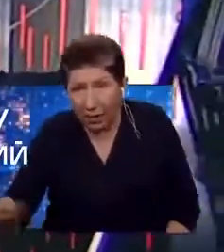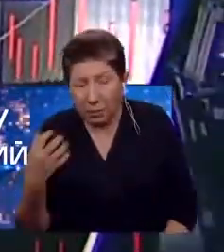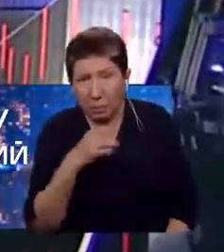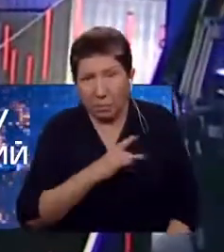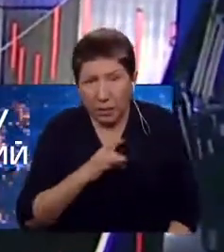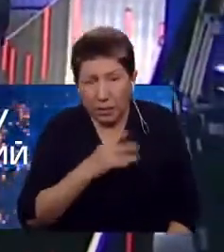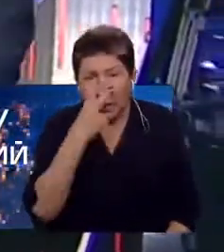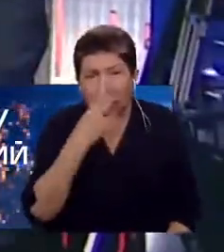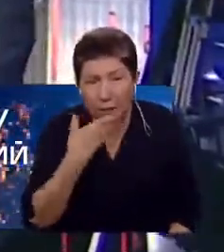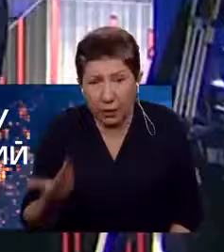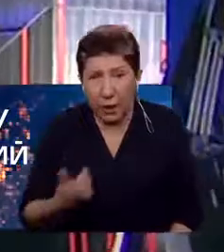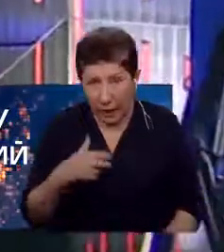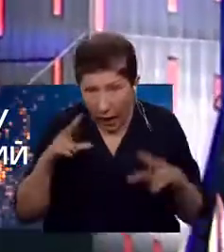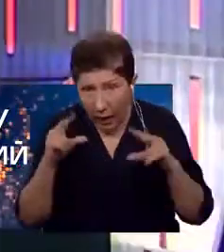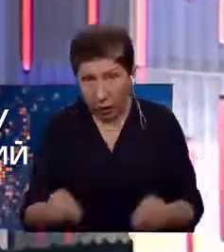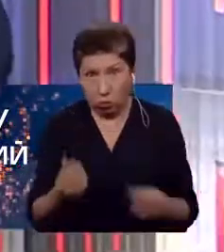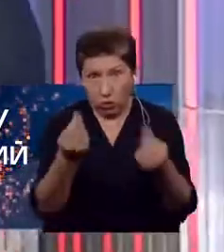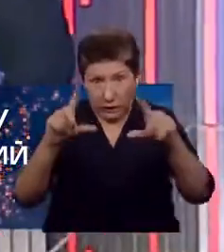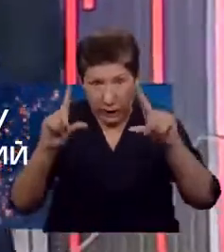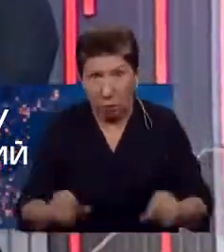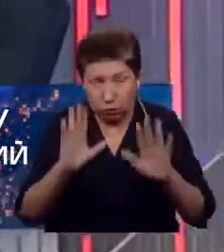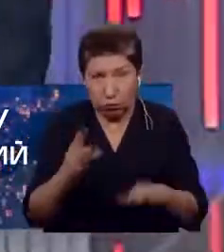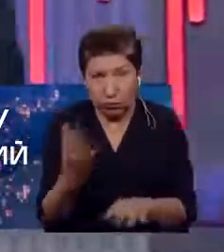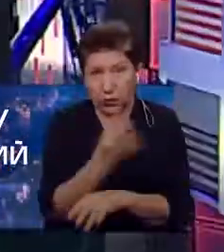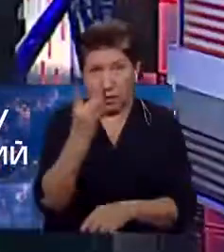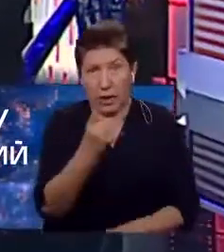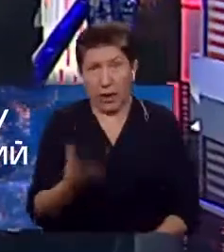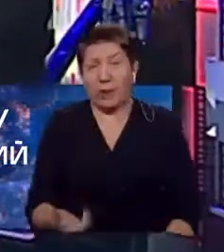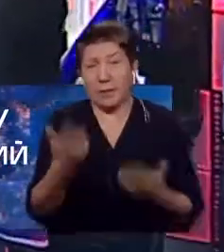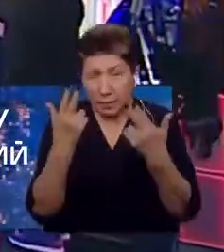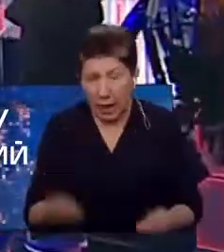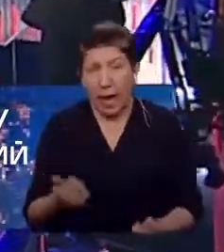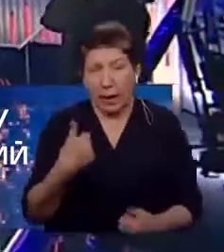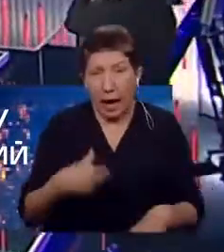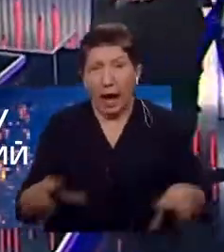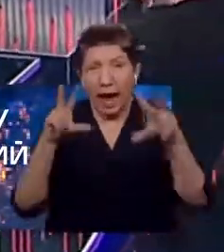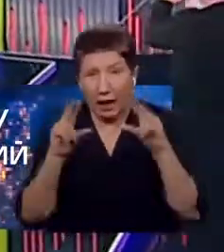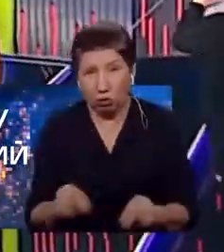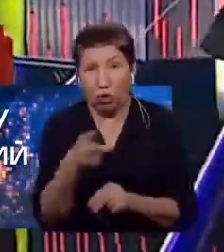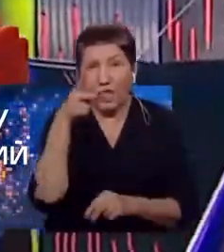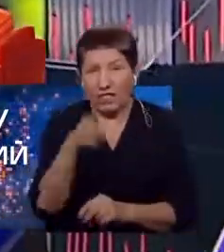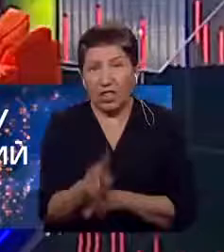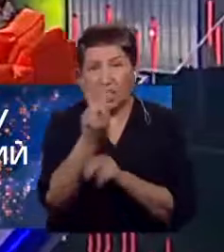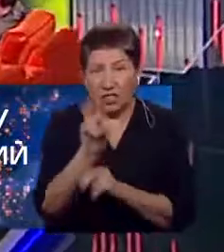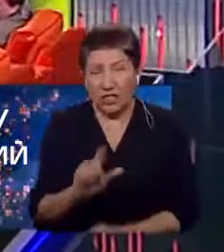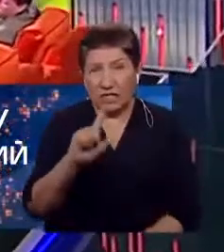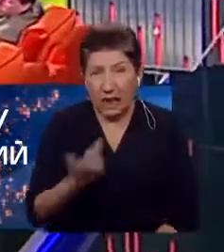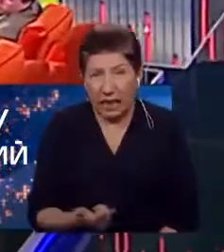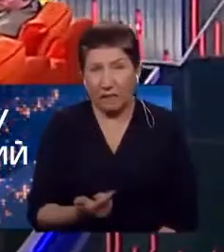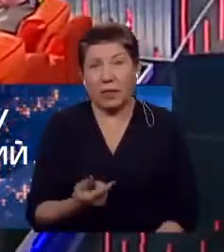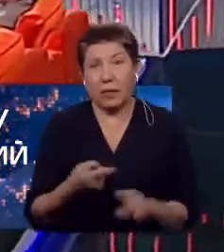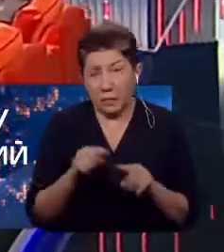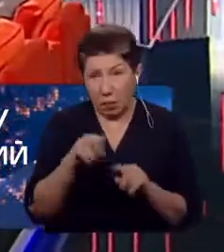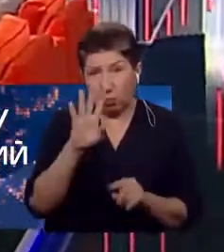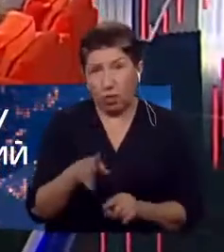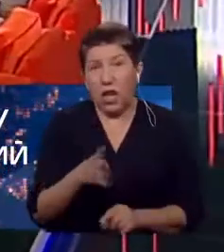будь ласка. А насправді я гарантую ви нічого ціну не гарантуєте. Я гарантую ціну на газ 2200 гривень. 2200